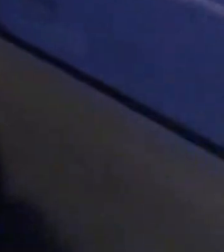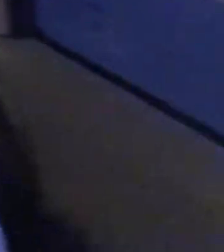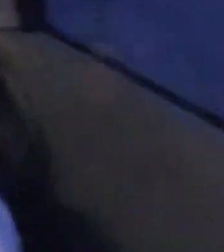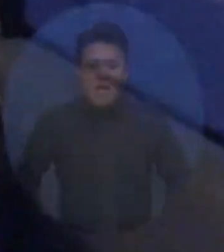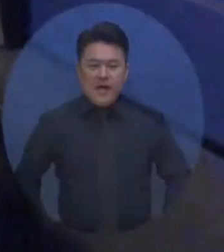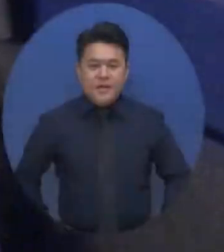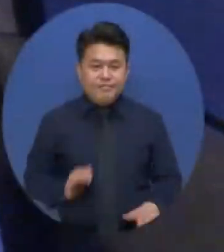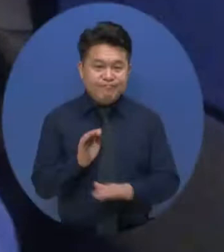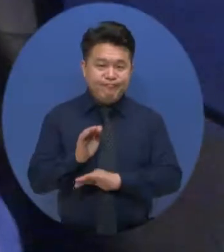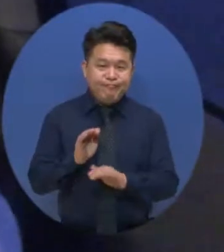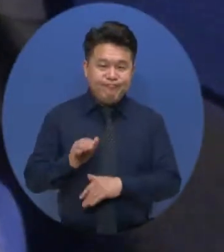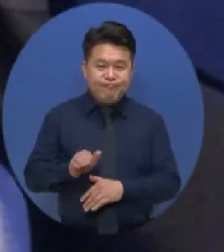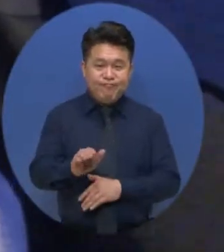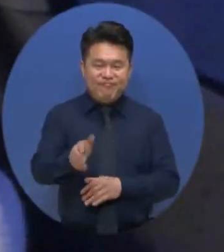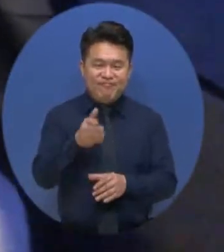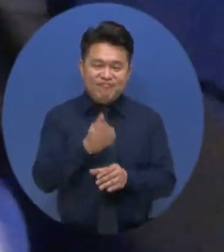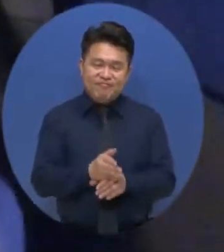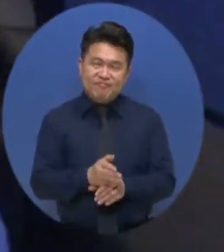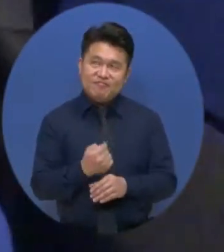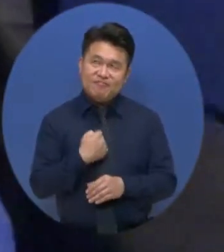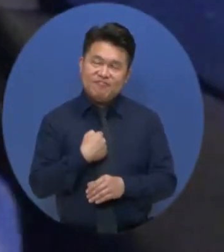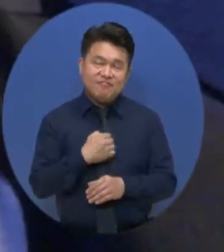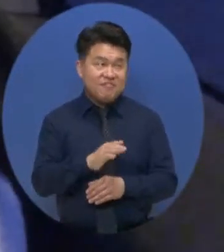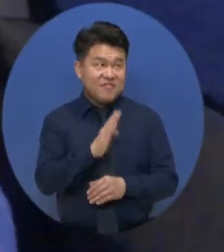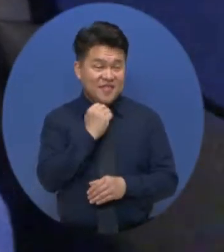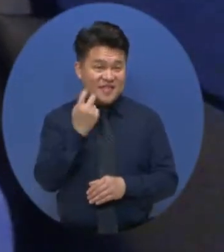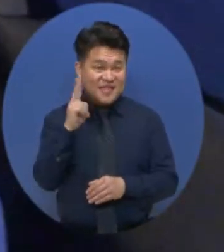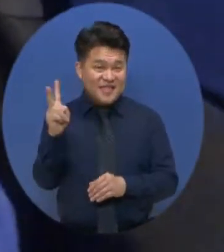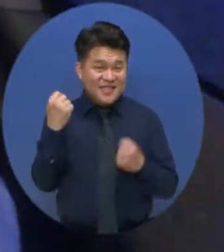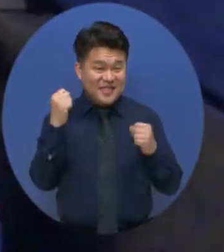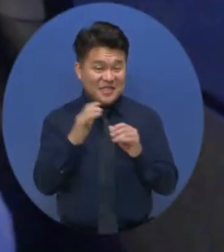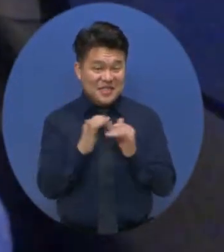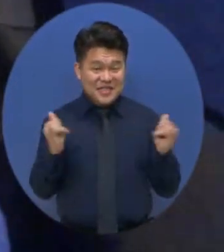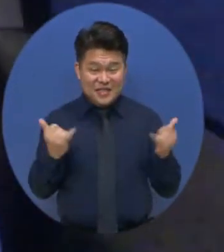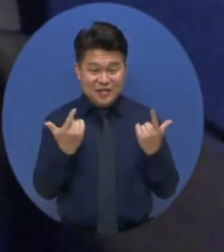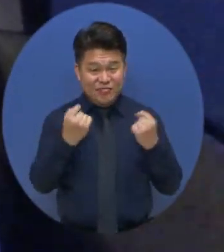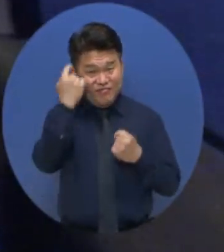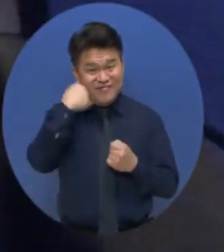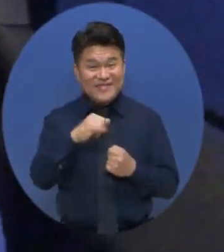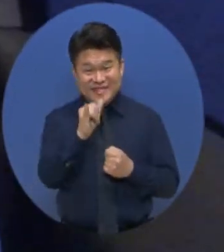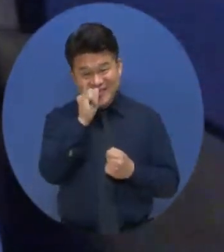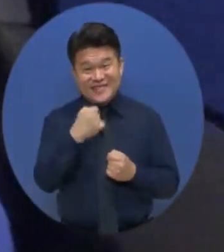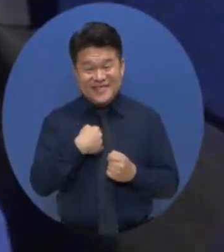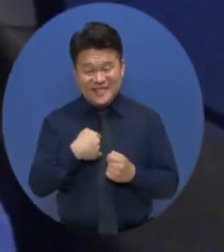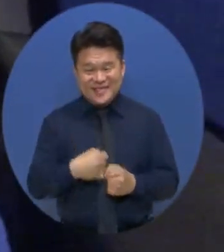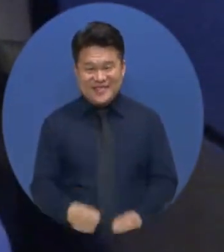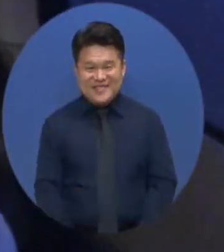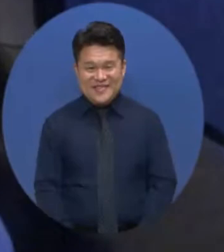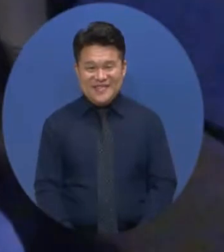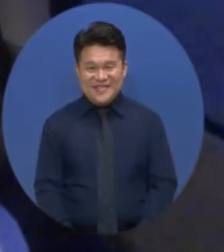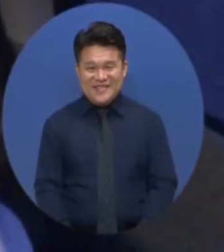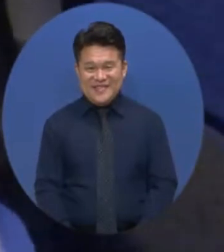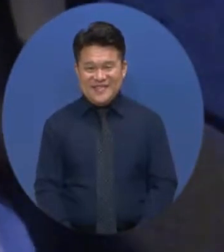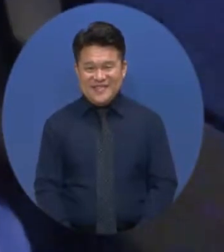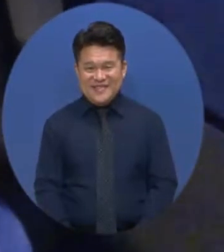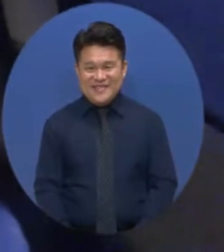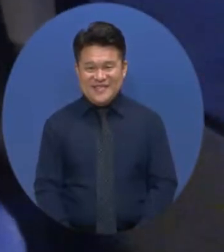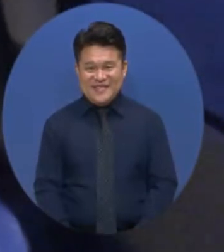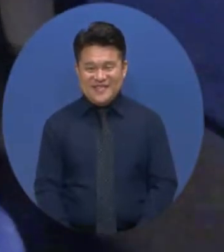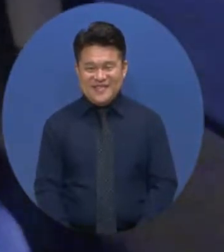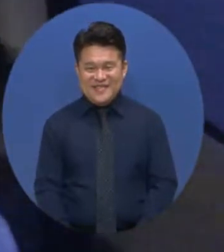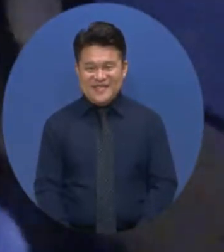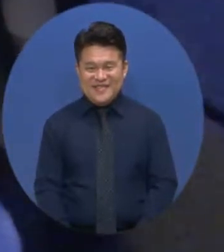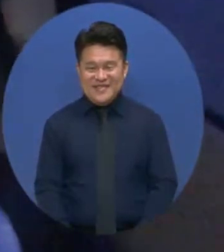사실 이렇게 차 타고 이렇게 이동하니까 마치 약간 살짝 연예인 된